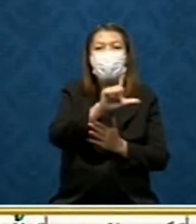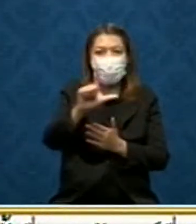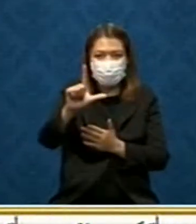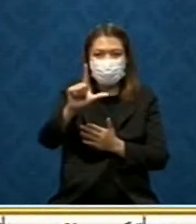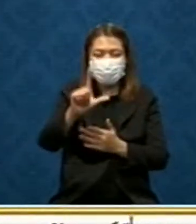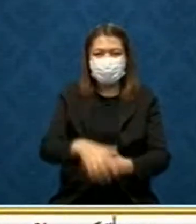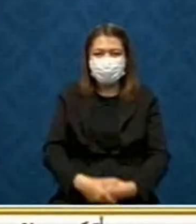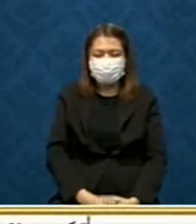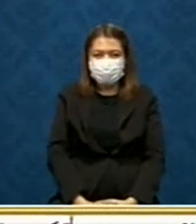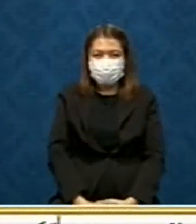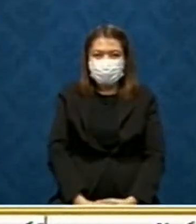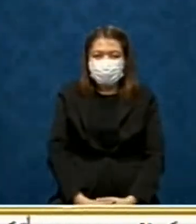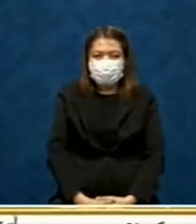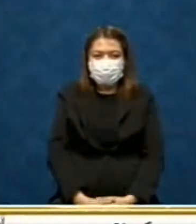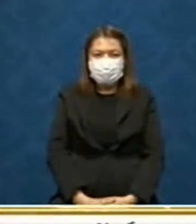บาท